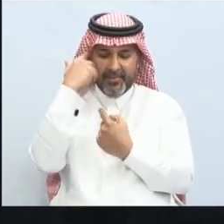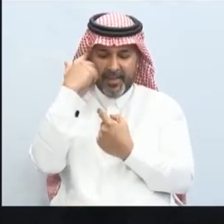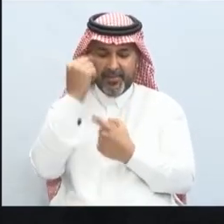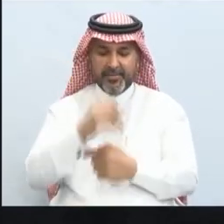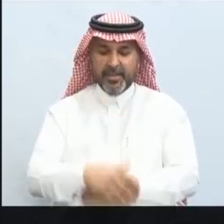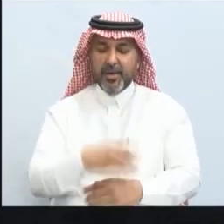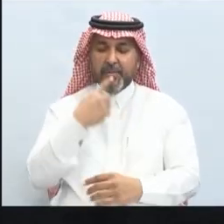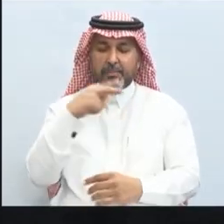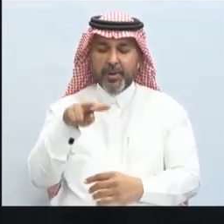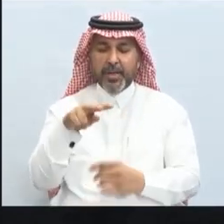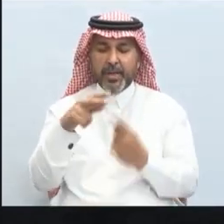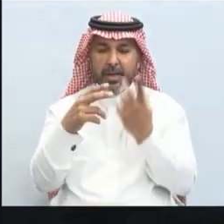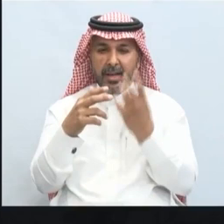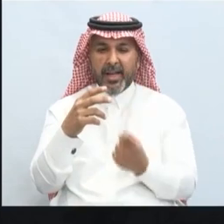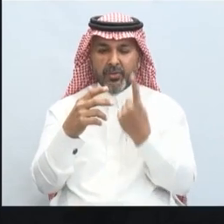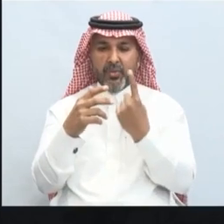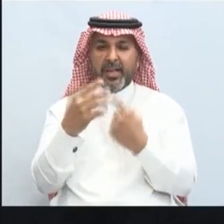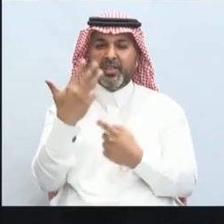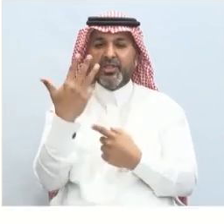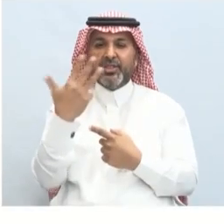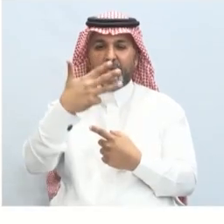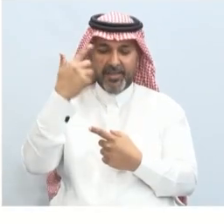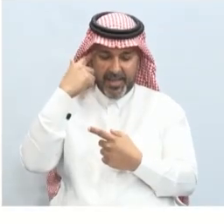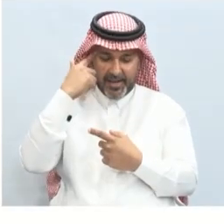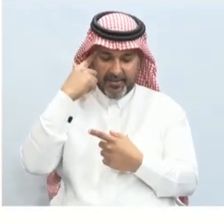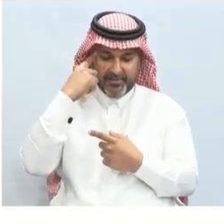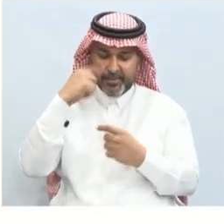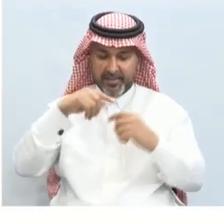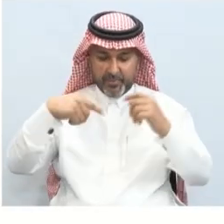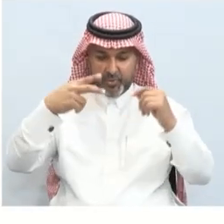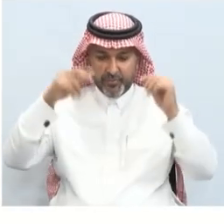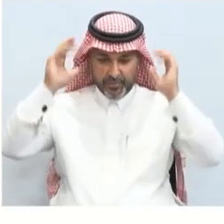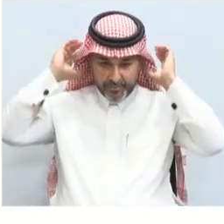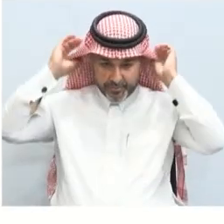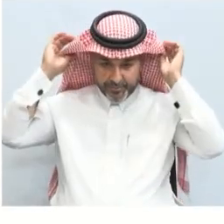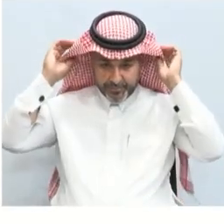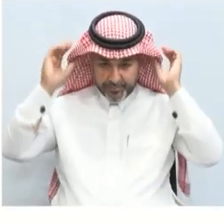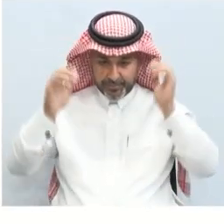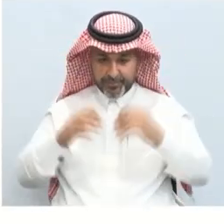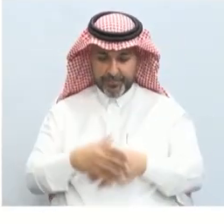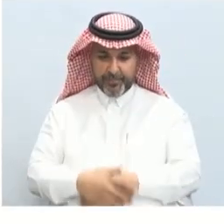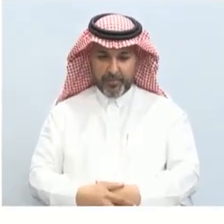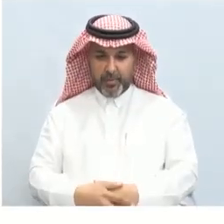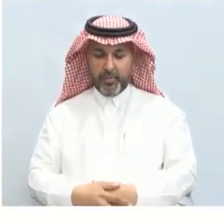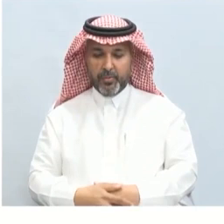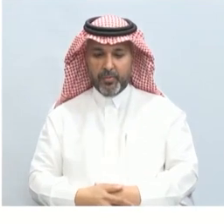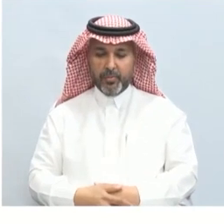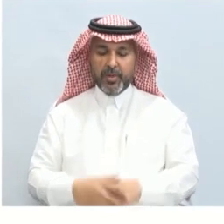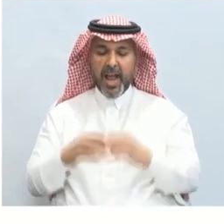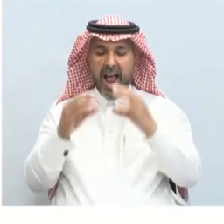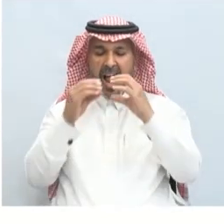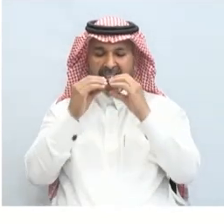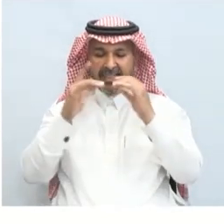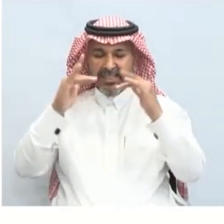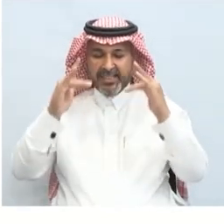فضاء العينه نشوف الفقره ب مع بعضنا البعض يلا طعام جلس اربع اشخاص في مطعم حول